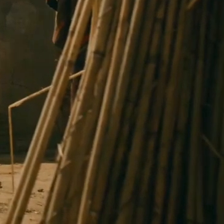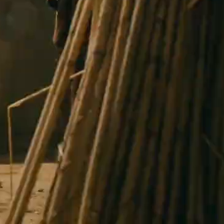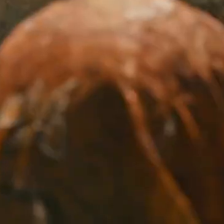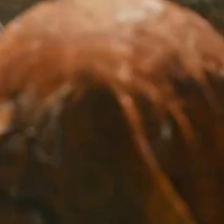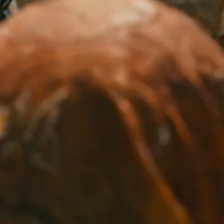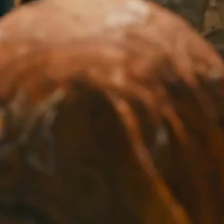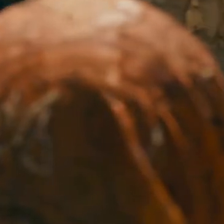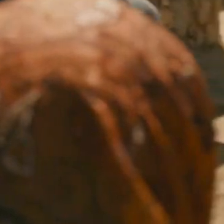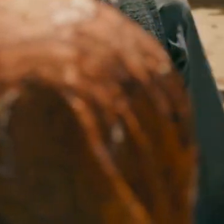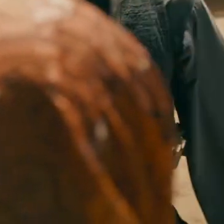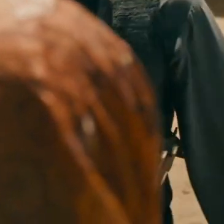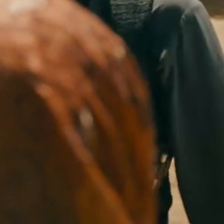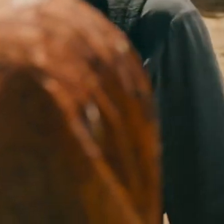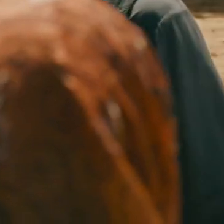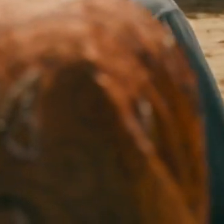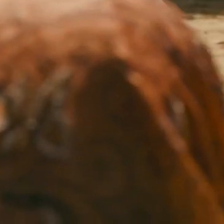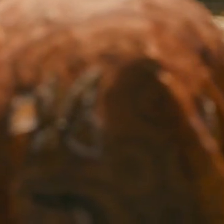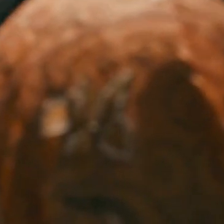Ali Mehmetlere döndü.